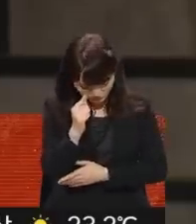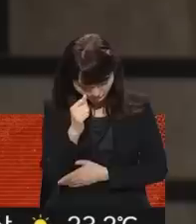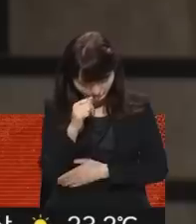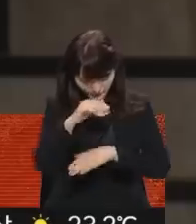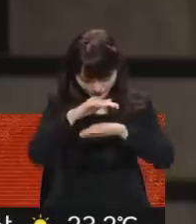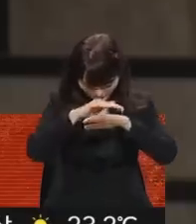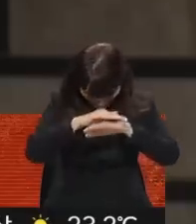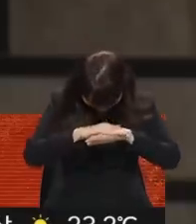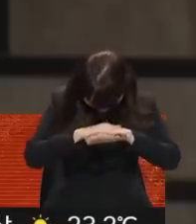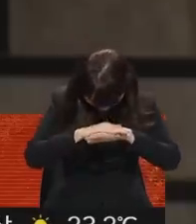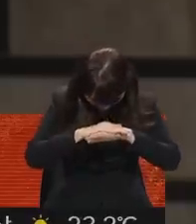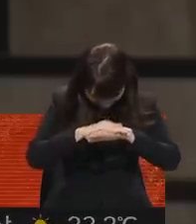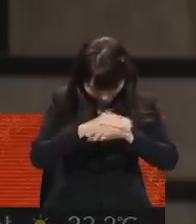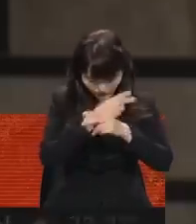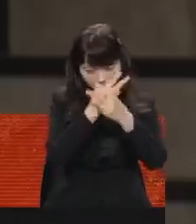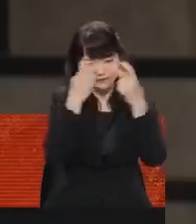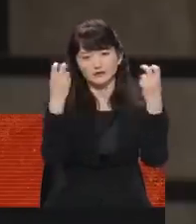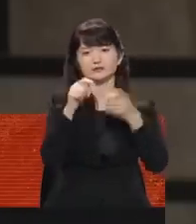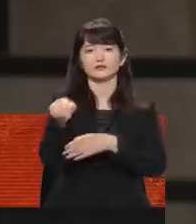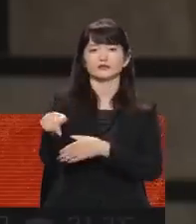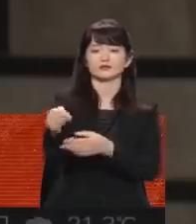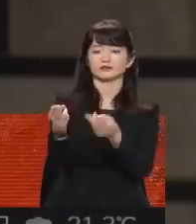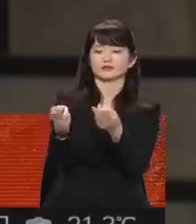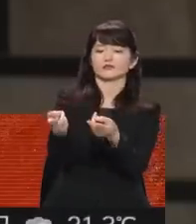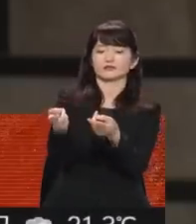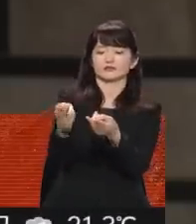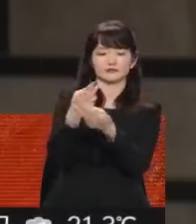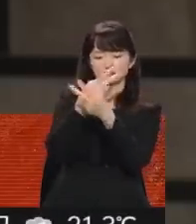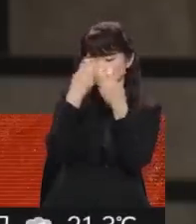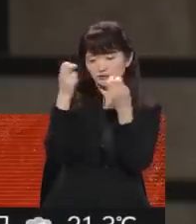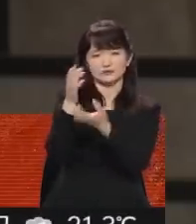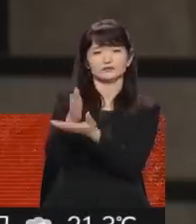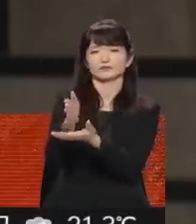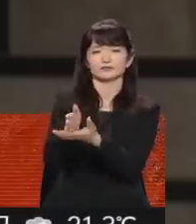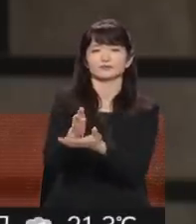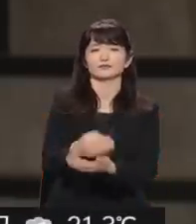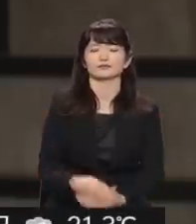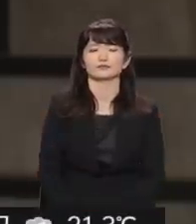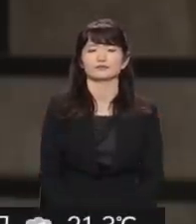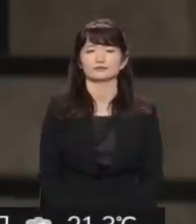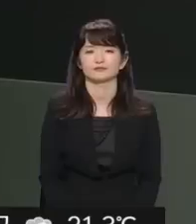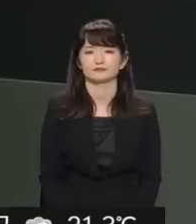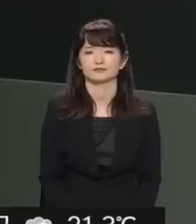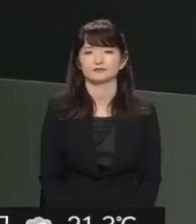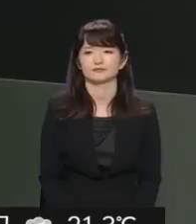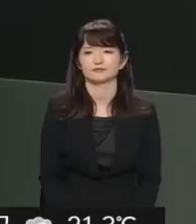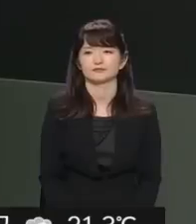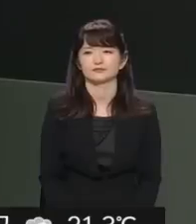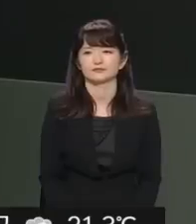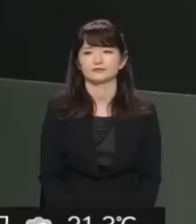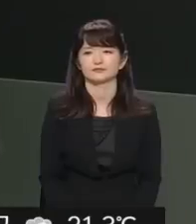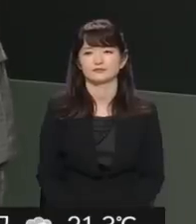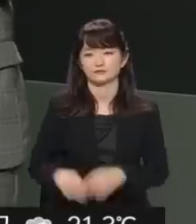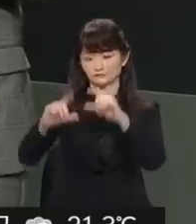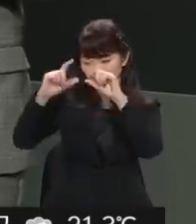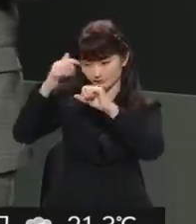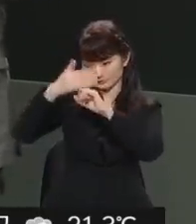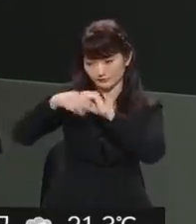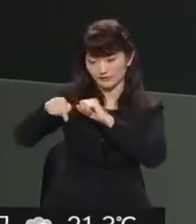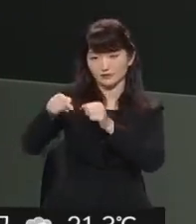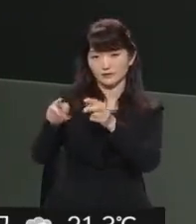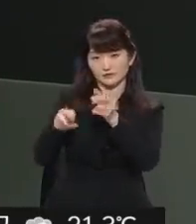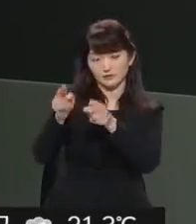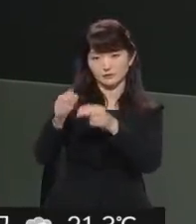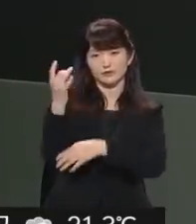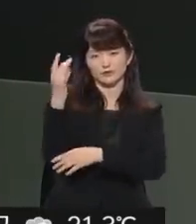엎드려서 하십시오 저렇게 다리 뻗고 자는 것 도서관에서는 할 일이 아니라고 말씀드리겠습니다 그렇습니다 그리고 또 저 사진 저희가 이제 약간 좀 편집을 했는데